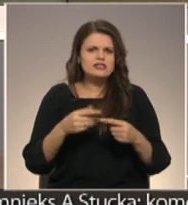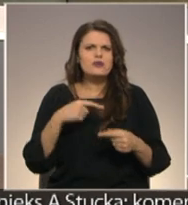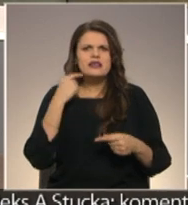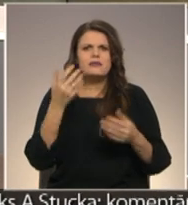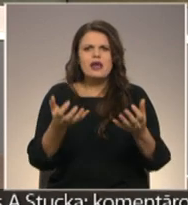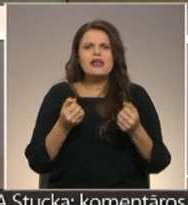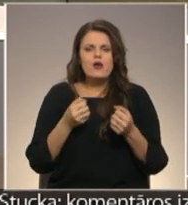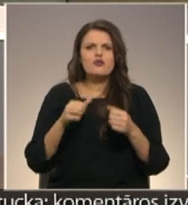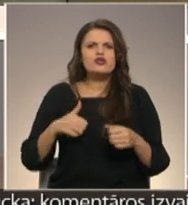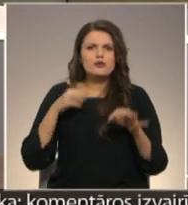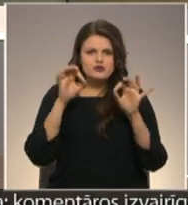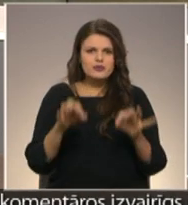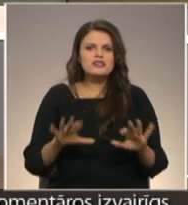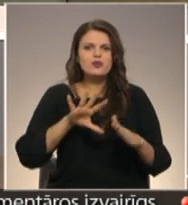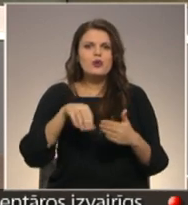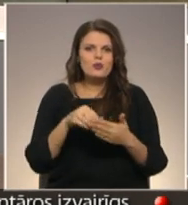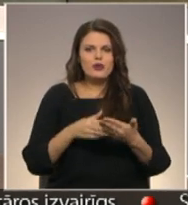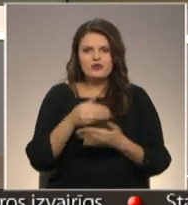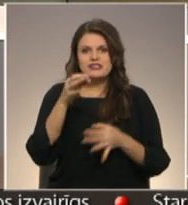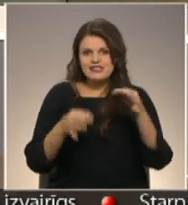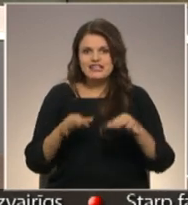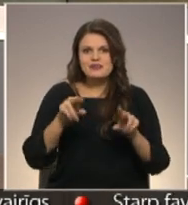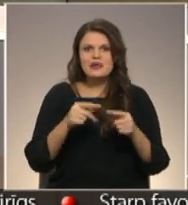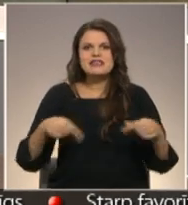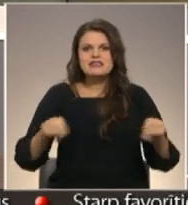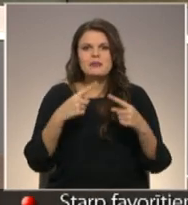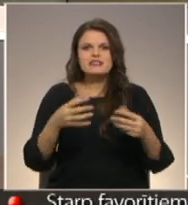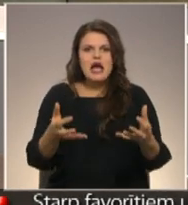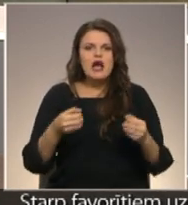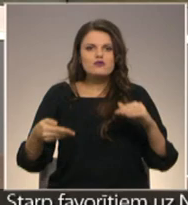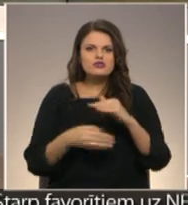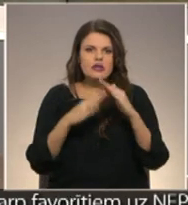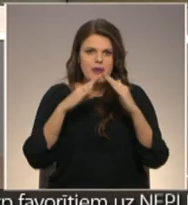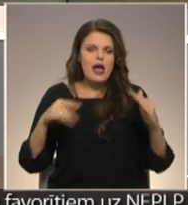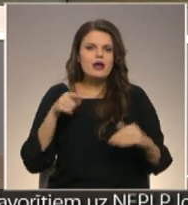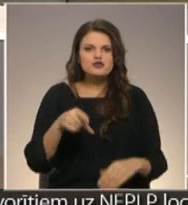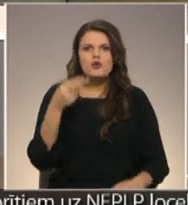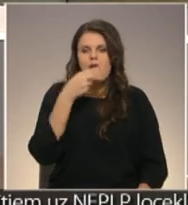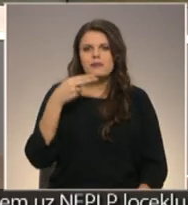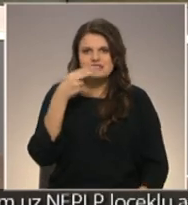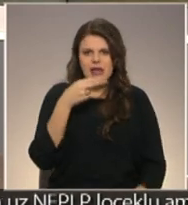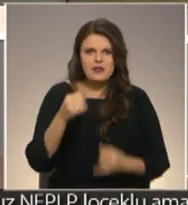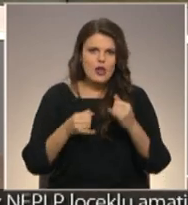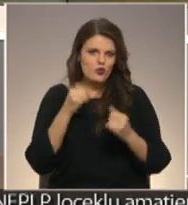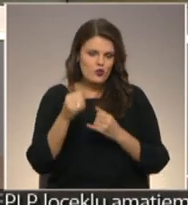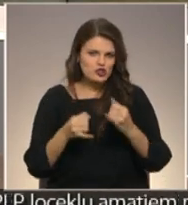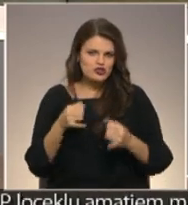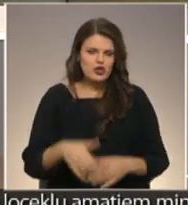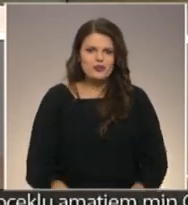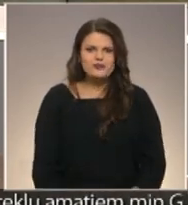iegūt īpašumtiesības, bet joprojām turpinās tiesvedība par zemes atgūšanu zemēkām un to apsaimniekošanu. Vairāk TV